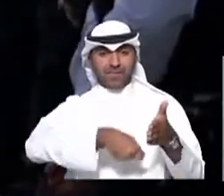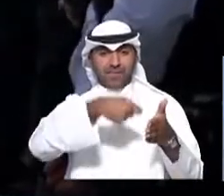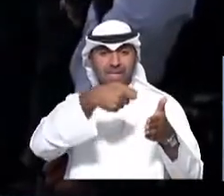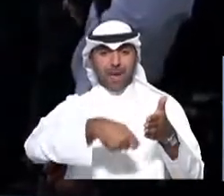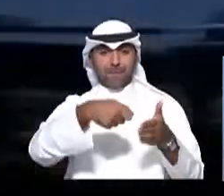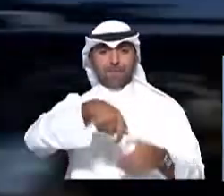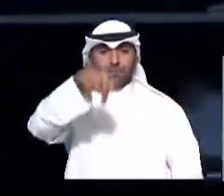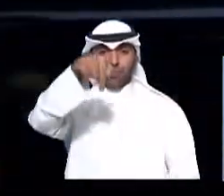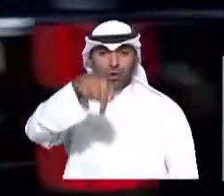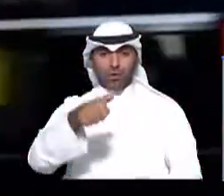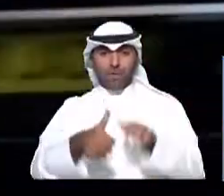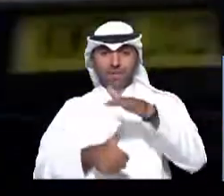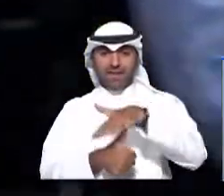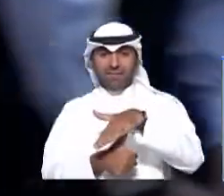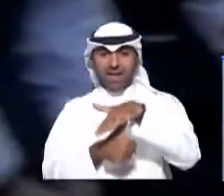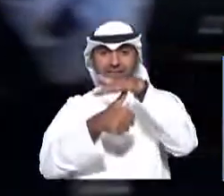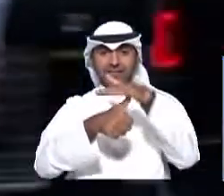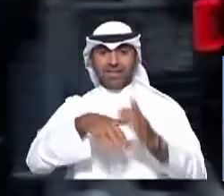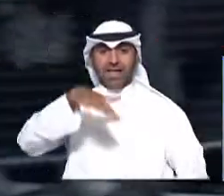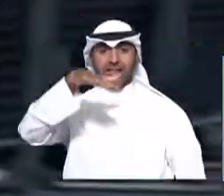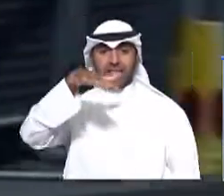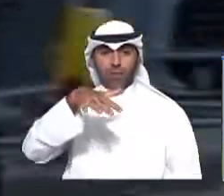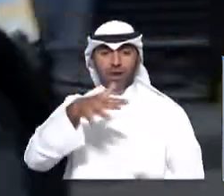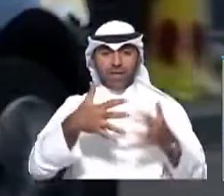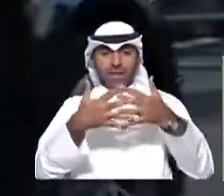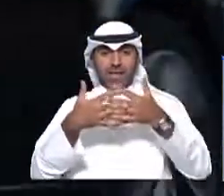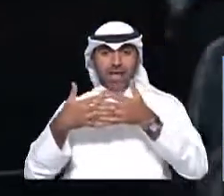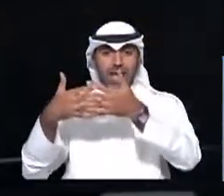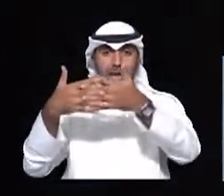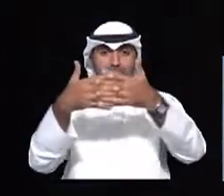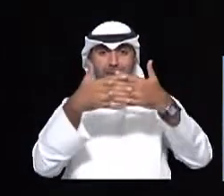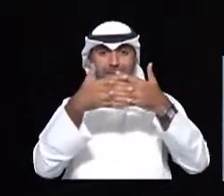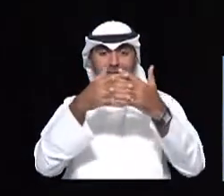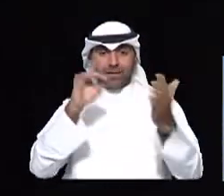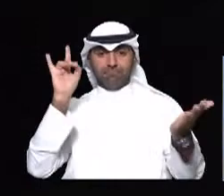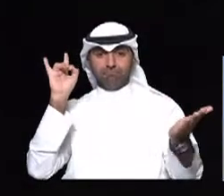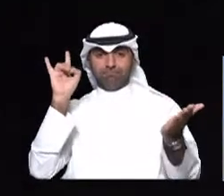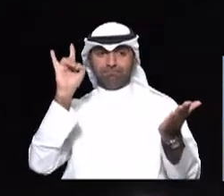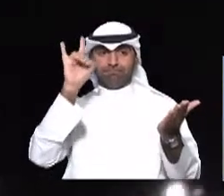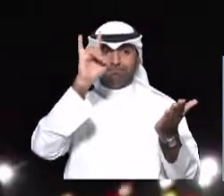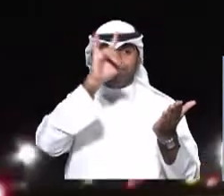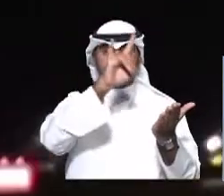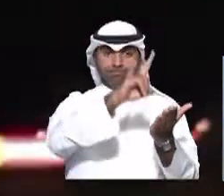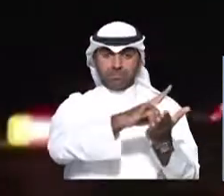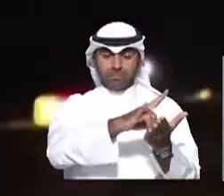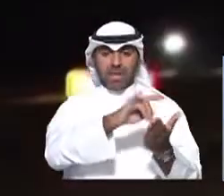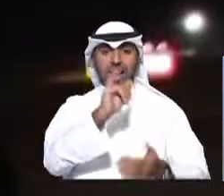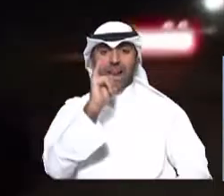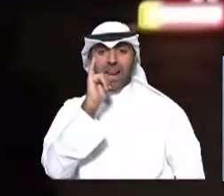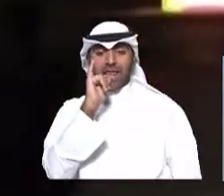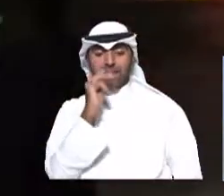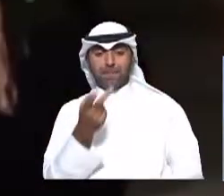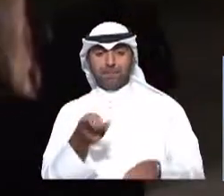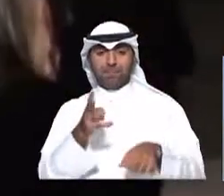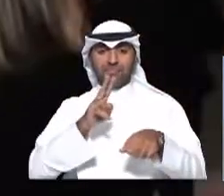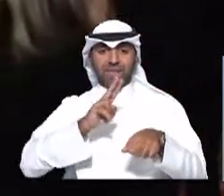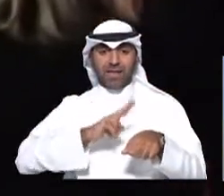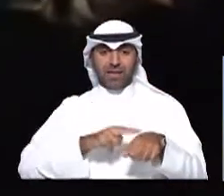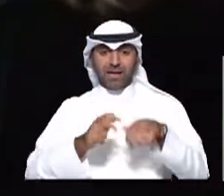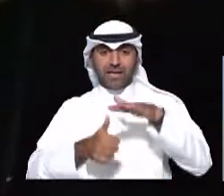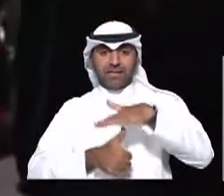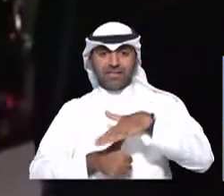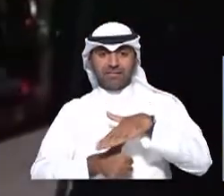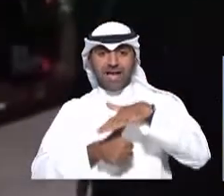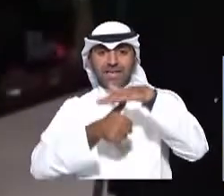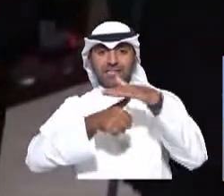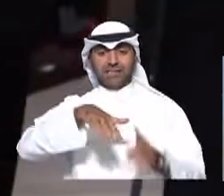ناروهيتو ورؤساء ووزراء كندا وأستراليا ونيوزيلندا. هذا وتستعد قوة الأمن في لندن لأكبر